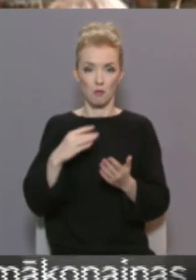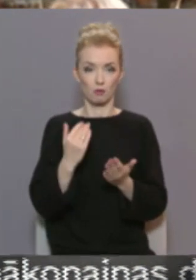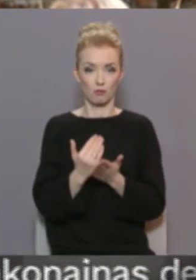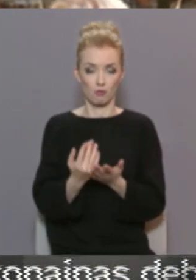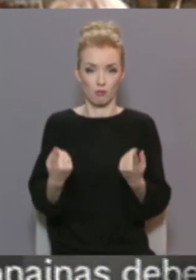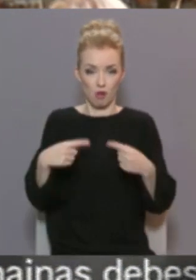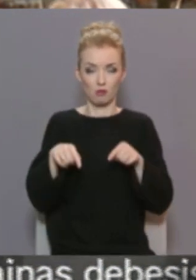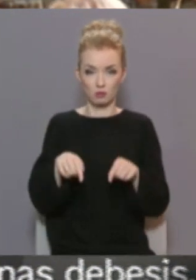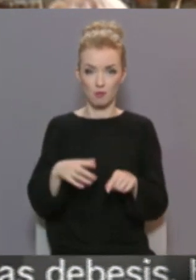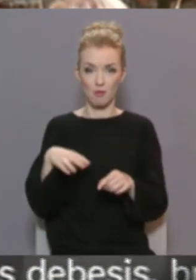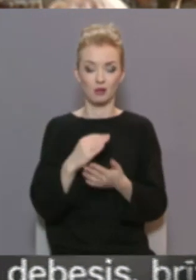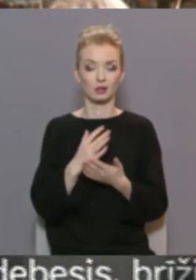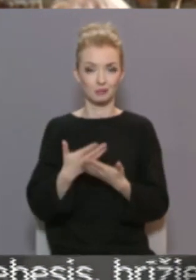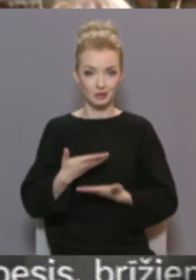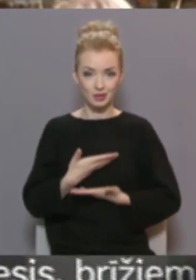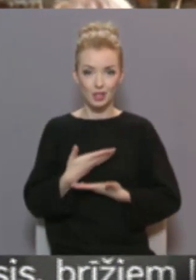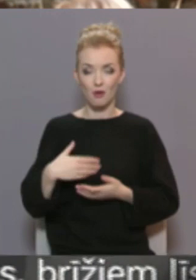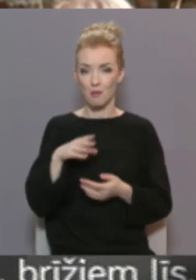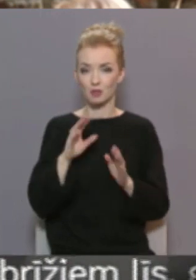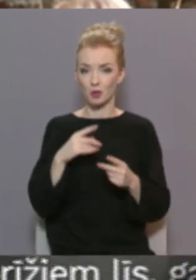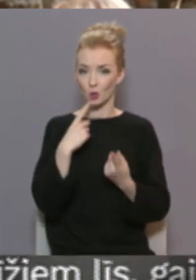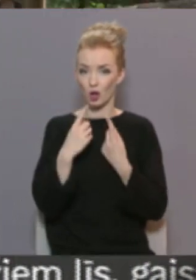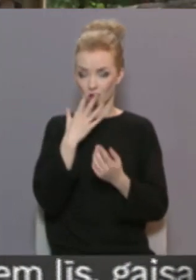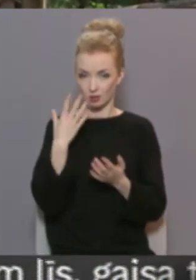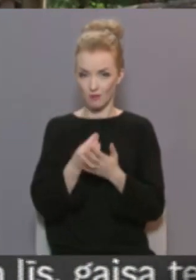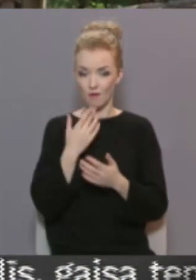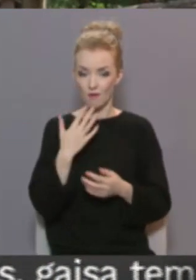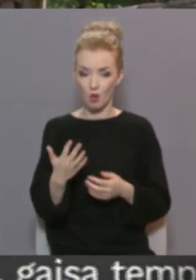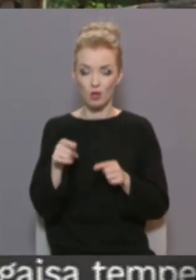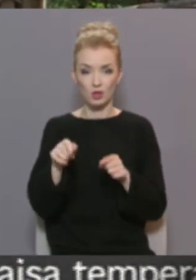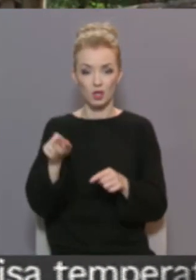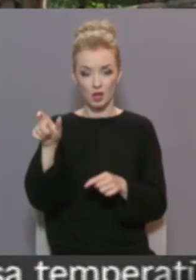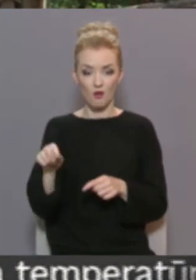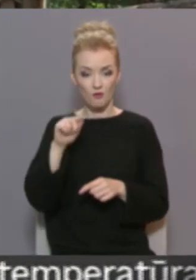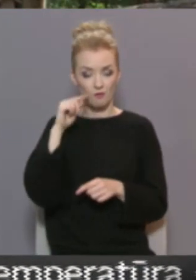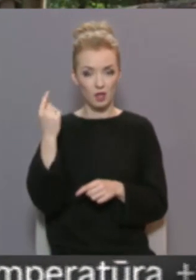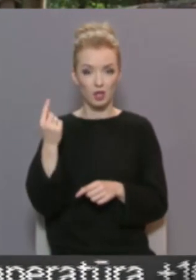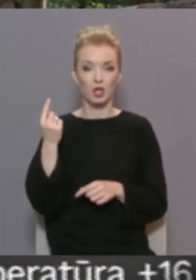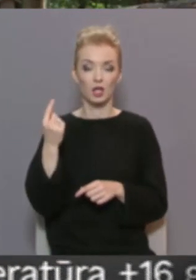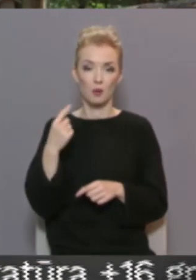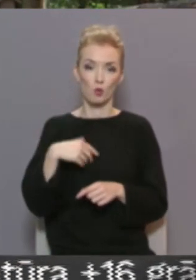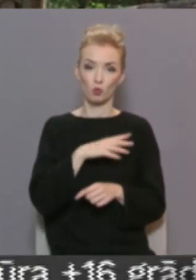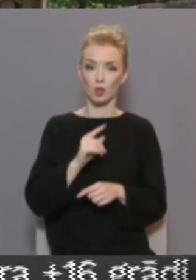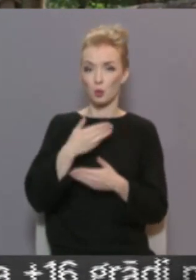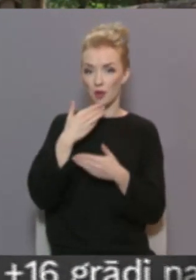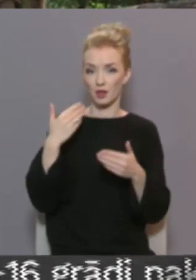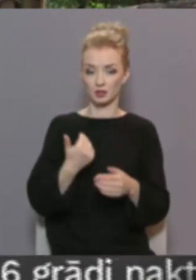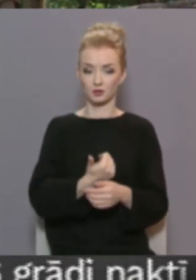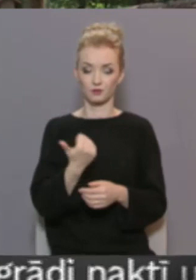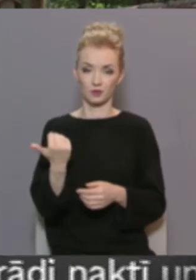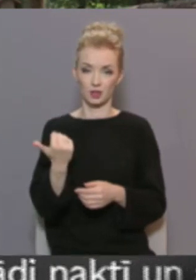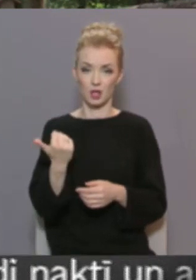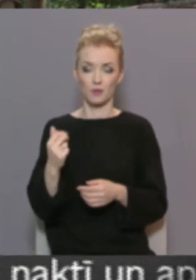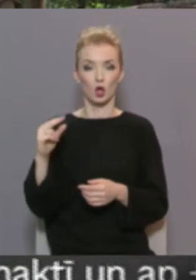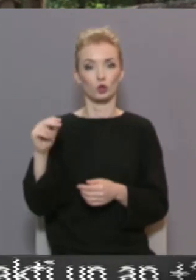par to, ka mēs esam dzīvi, par to, ka mēs varam runāt savā valodā. Tie ir tie vīri, kuriem mums ir jābūt par to pateicīgiem. Ivars Zorgenfrejers